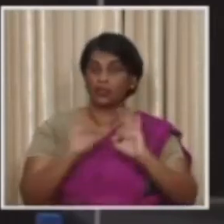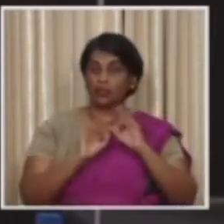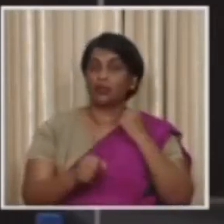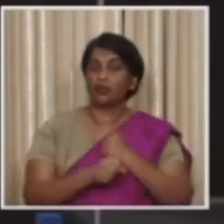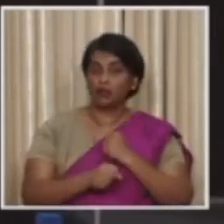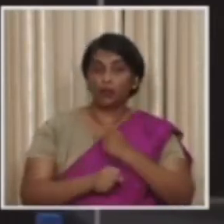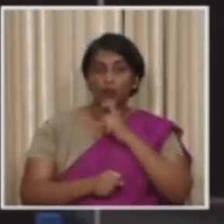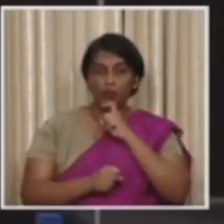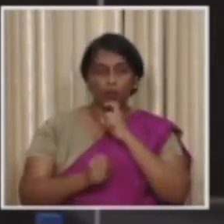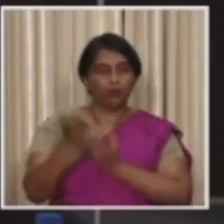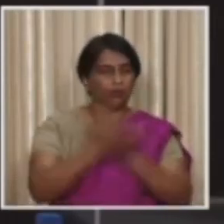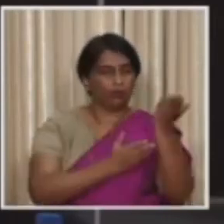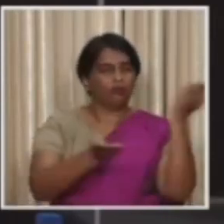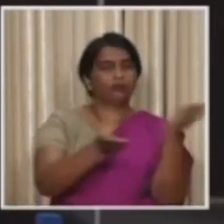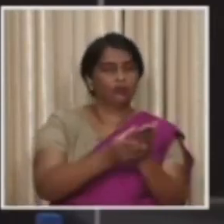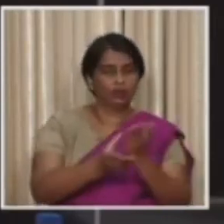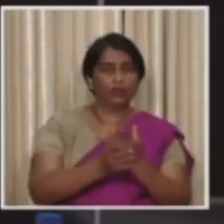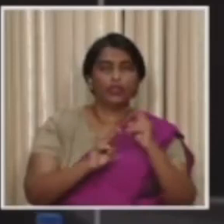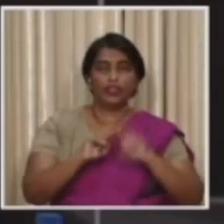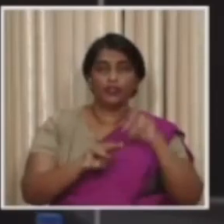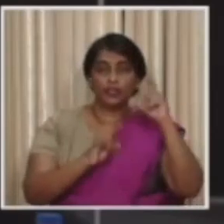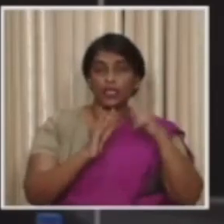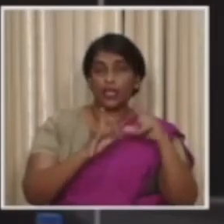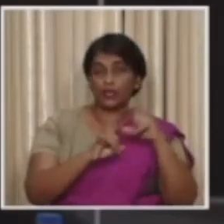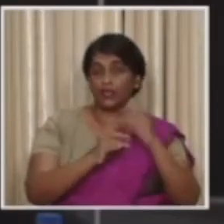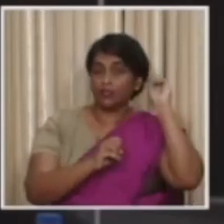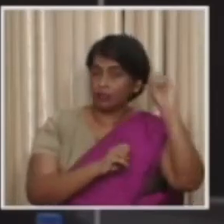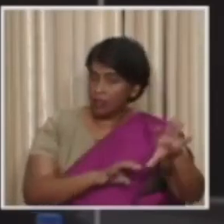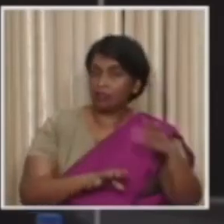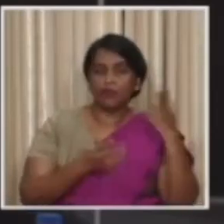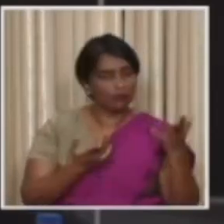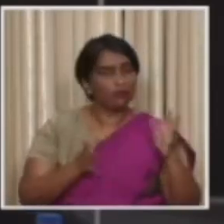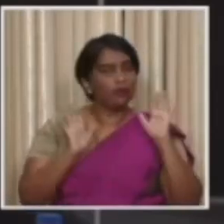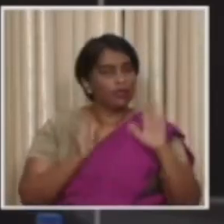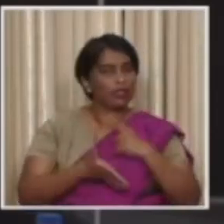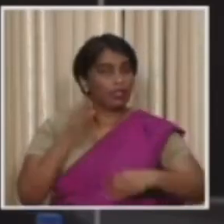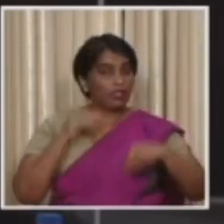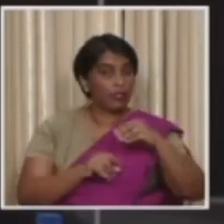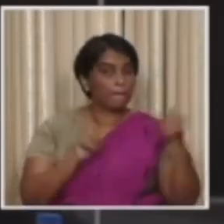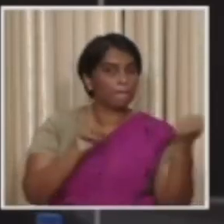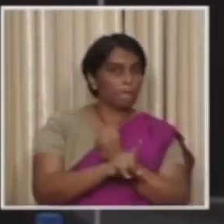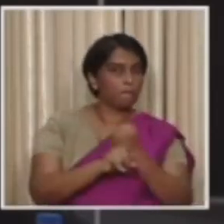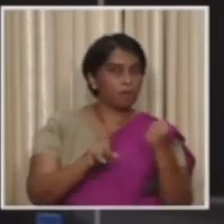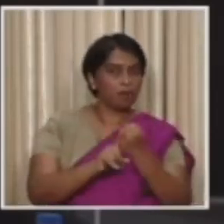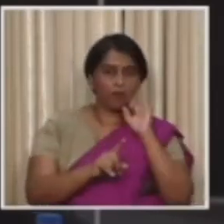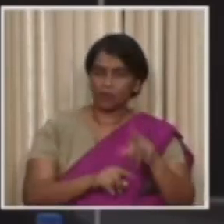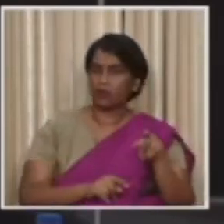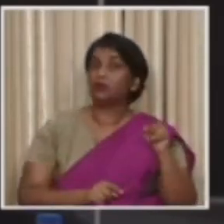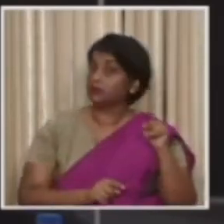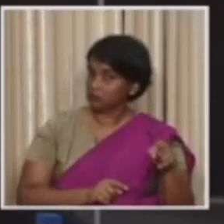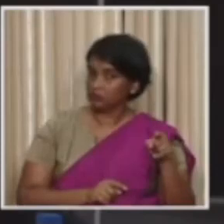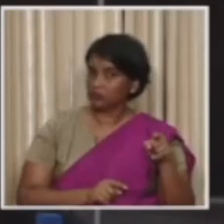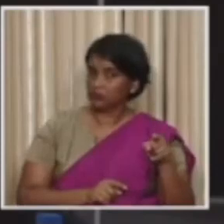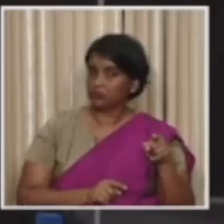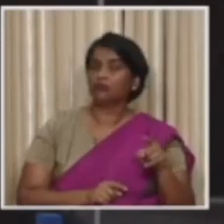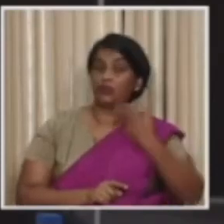Andokale Nadu Kipiak Dema FCID Valin Nadu Pavarua Habai Desapalan Balapem Mata Eva